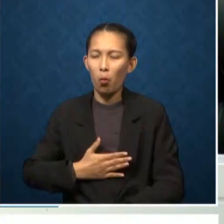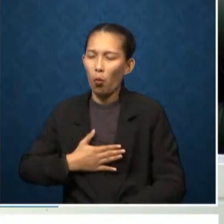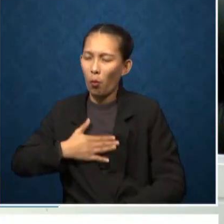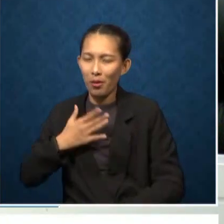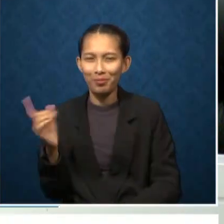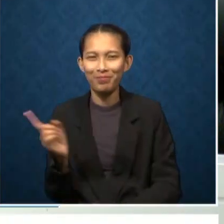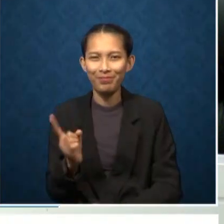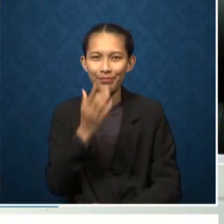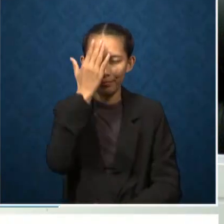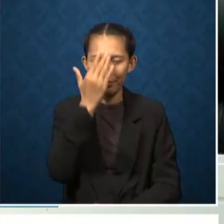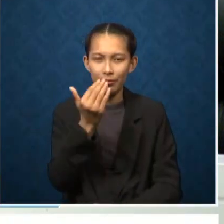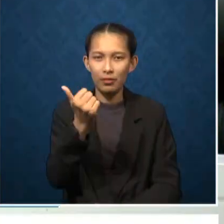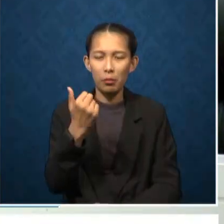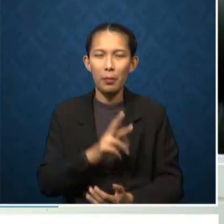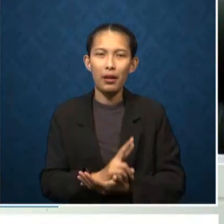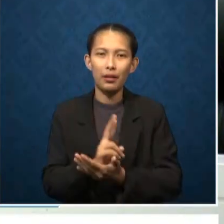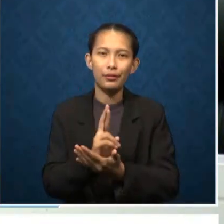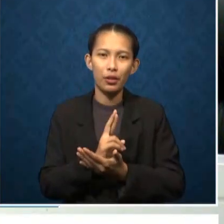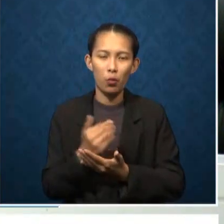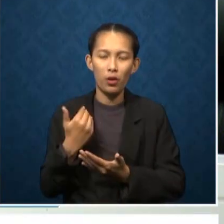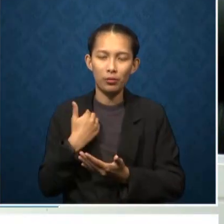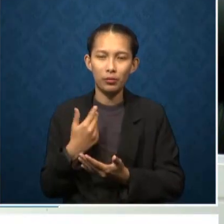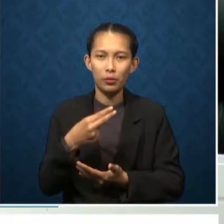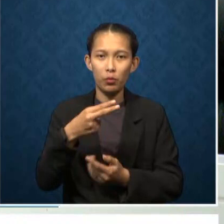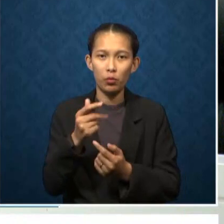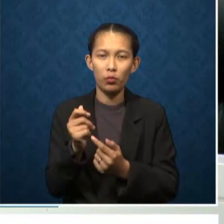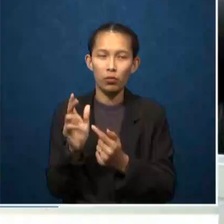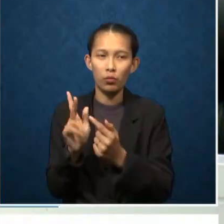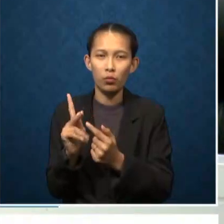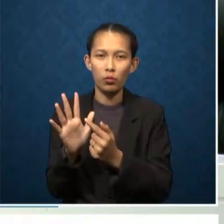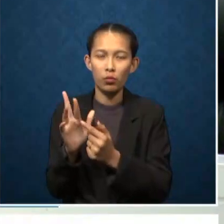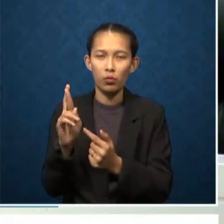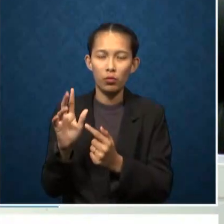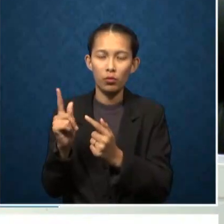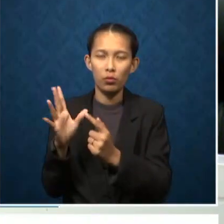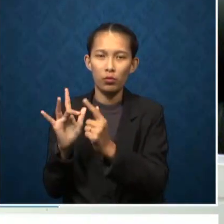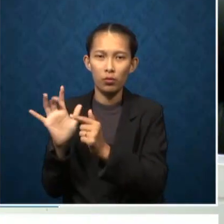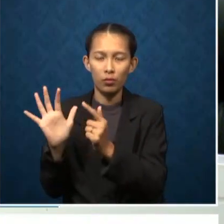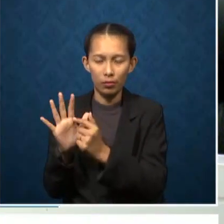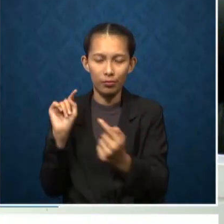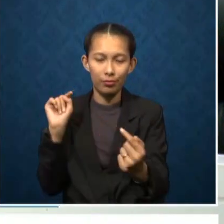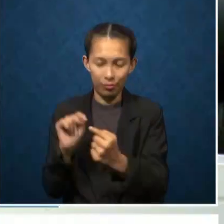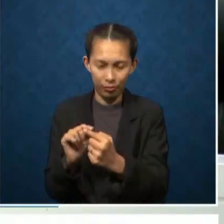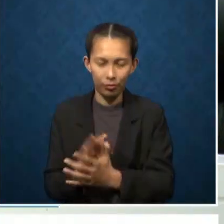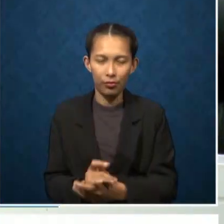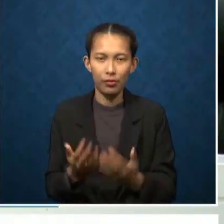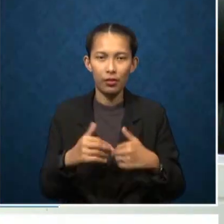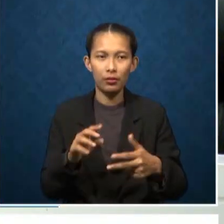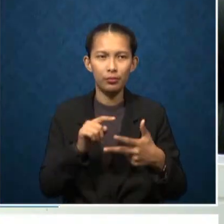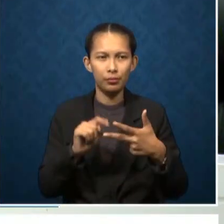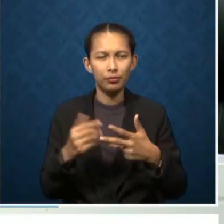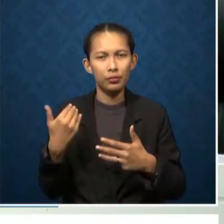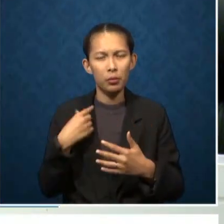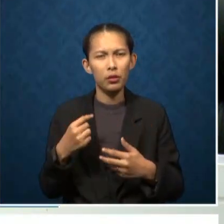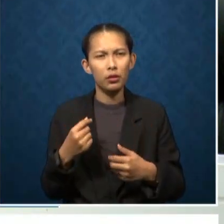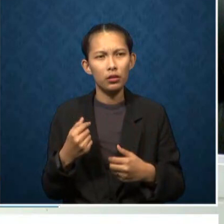ราะว่าเป็นรางวัลที่ได้รับจากหอการค้าคือลูกค้าโดยตรงของหน่วยงานภาครัฐนะคะอีก2ประเด็นที่ทางสมาชิกวุฒิส